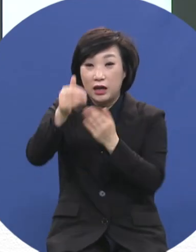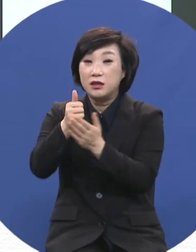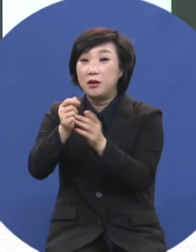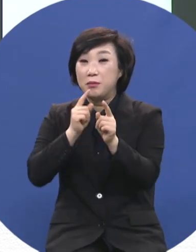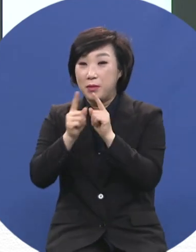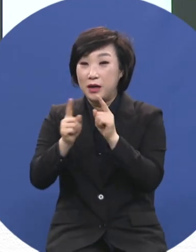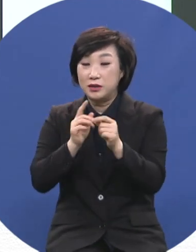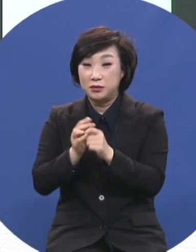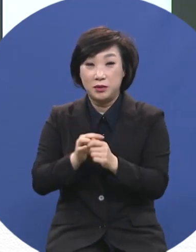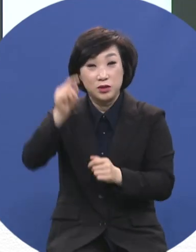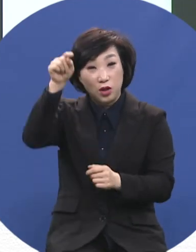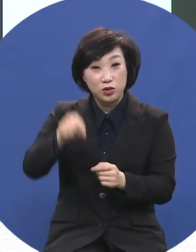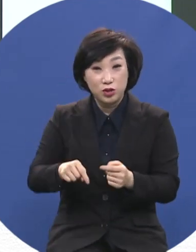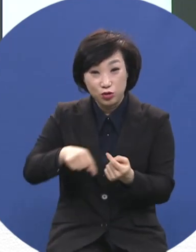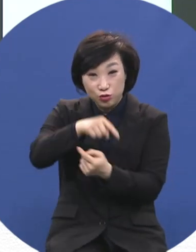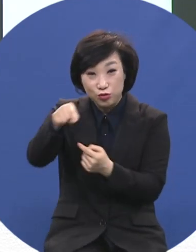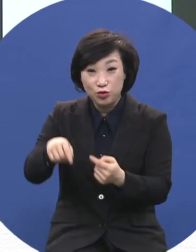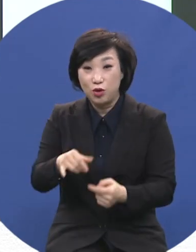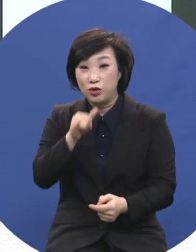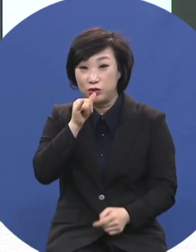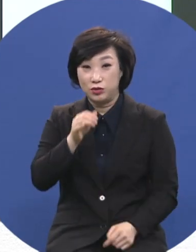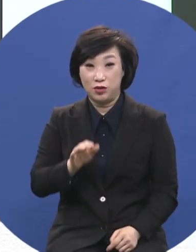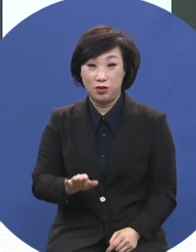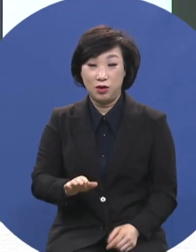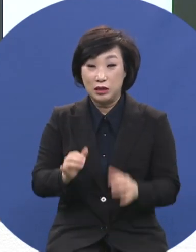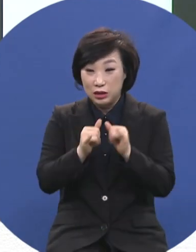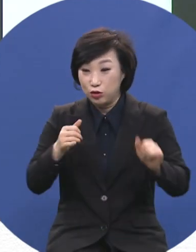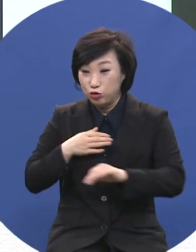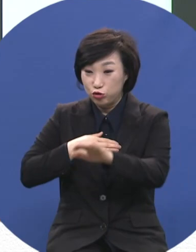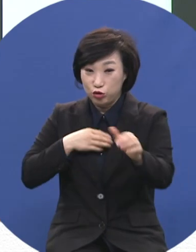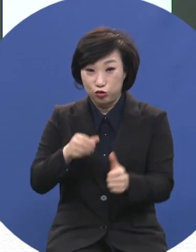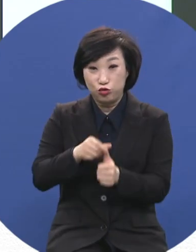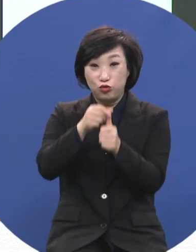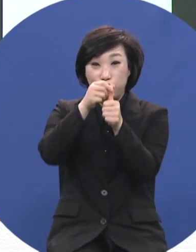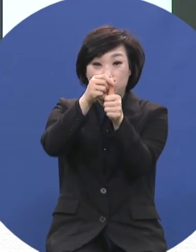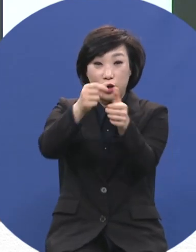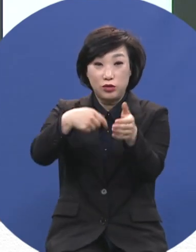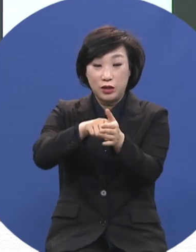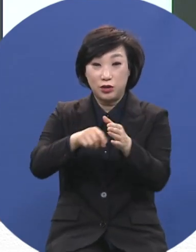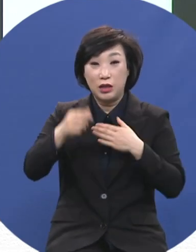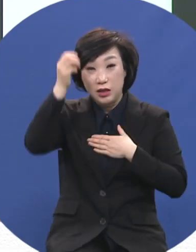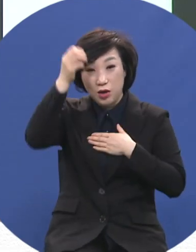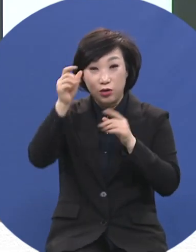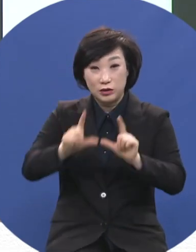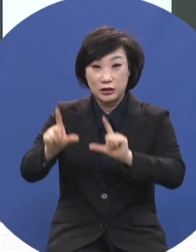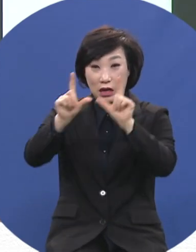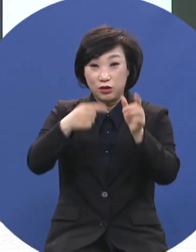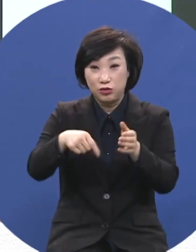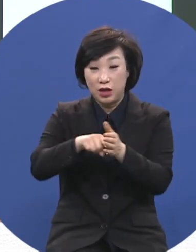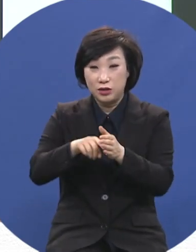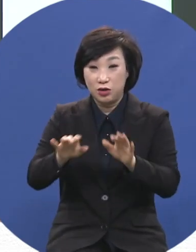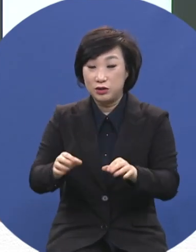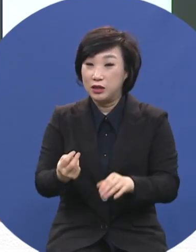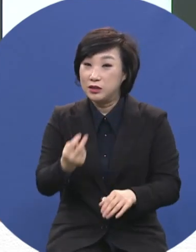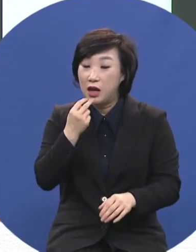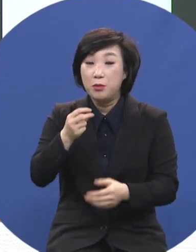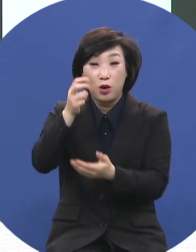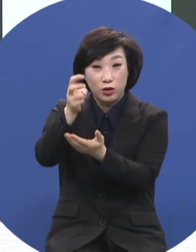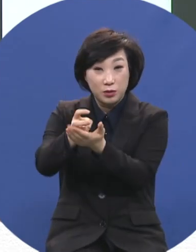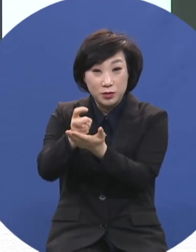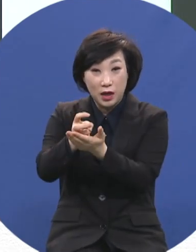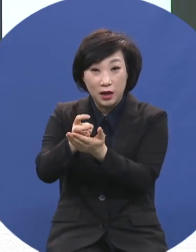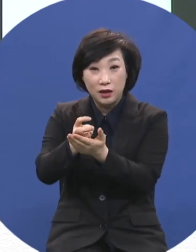말씀은 우주를 움직이게 하기 위해서 인류 구원을 위해서 내 영혼이 살기 위해서 이건 생명의